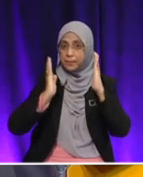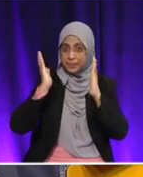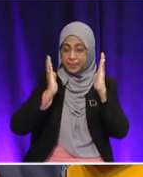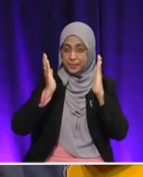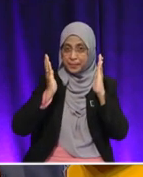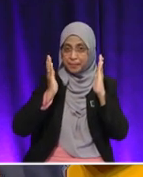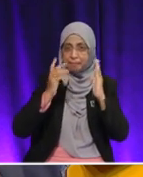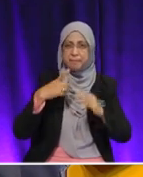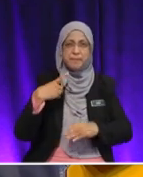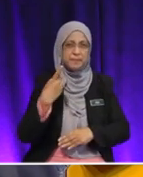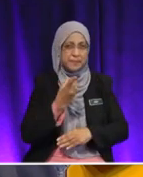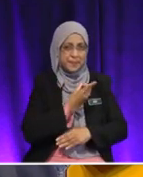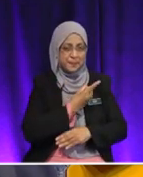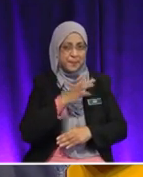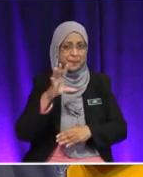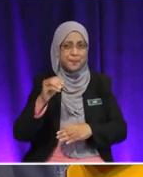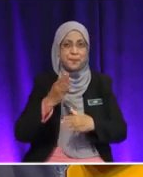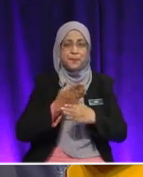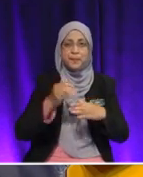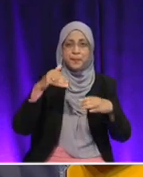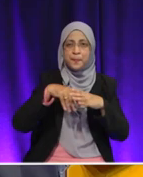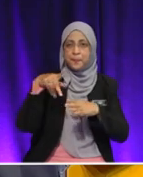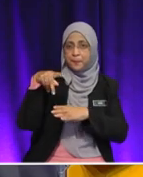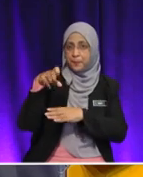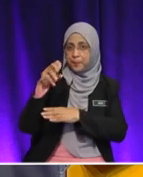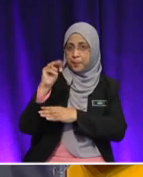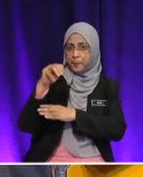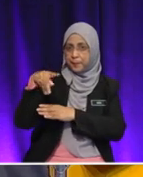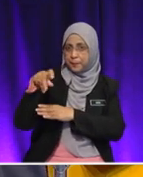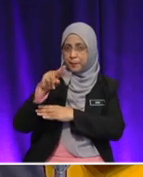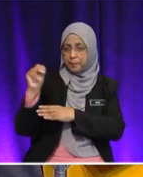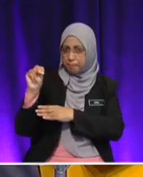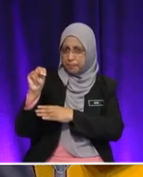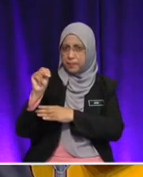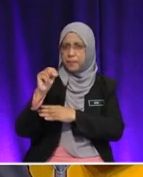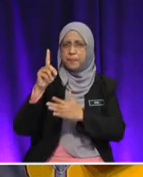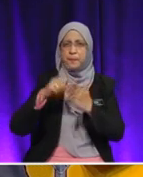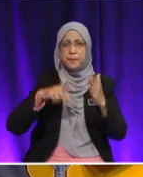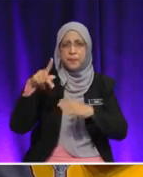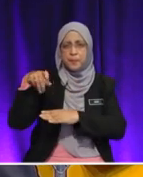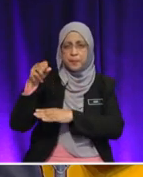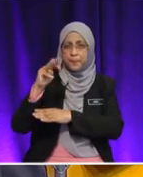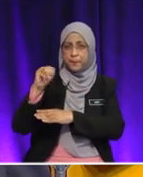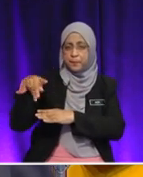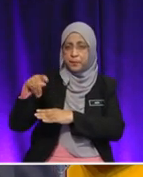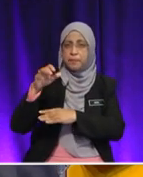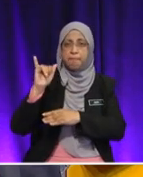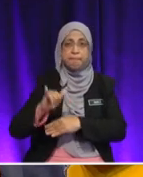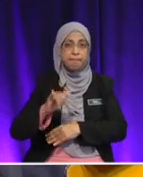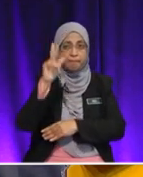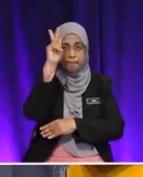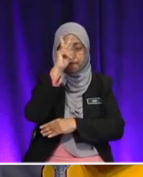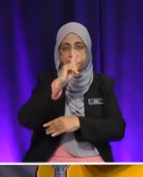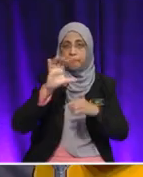perlulah mengambil bagian dalam Champion tersebut dan camping tersebut akan membantu untuk meningkatkan ekonomi negara kita